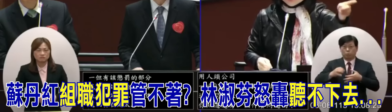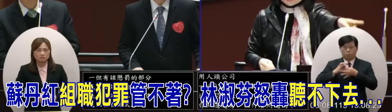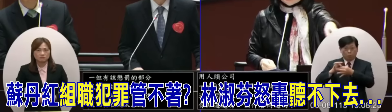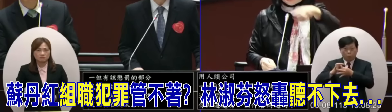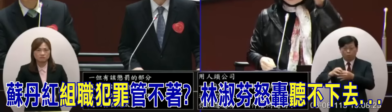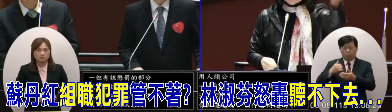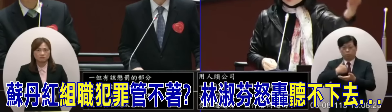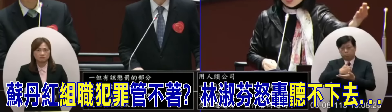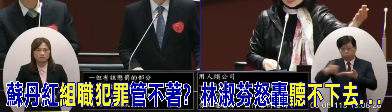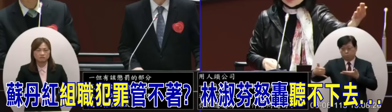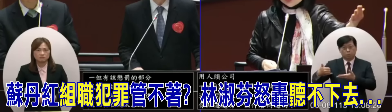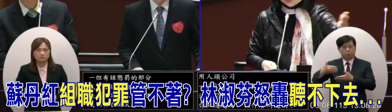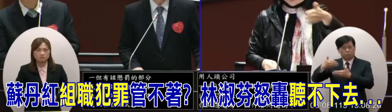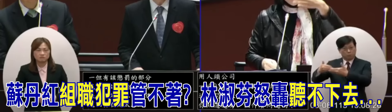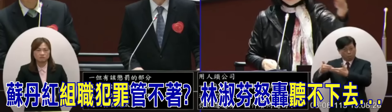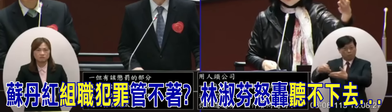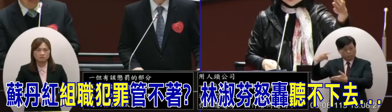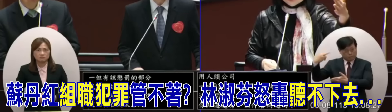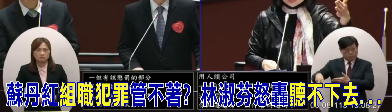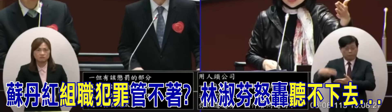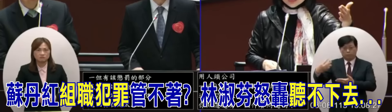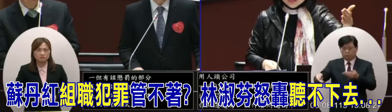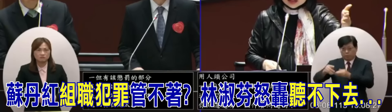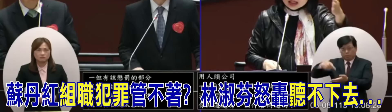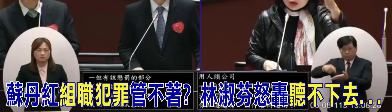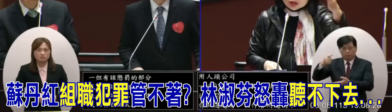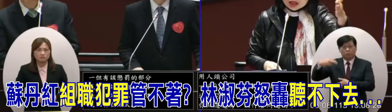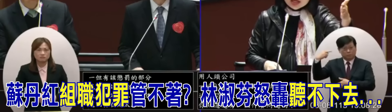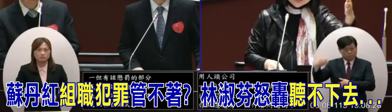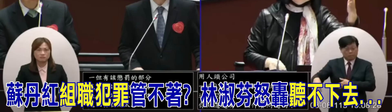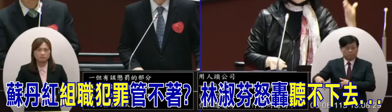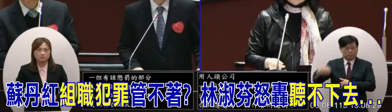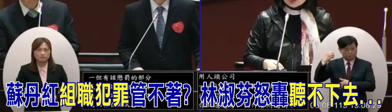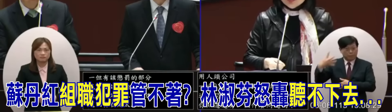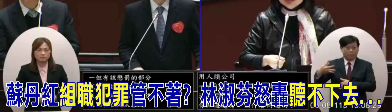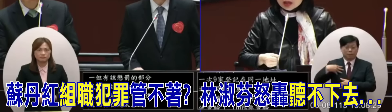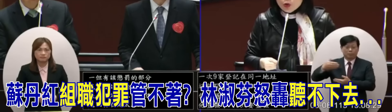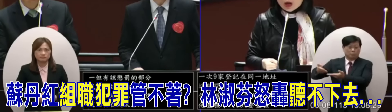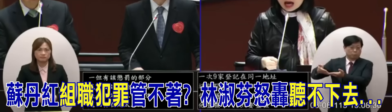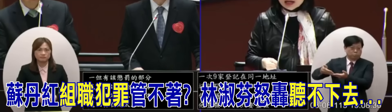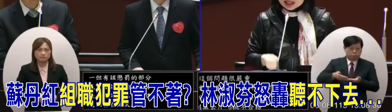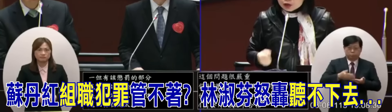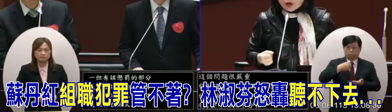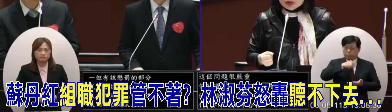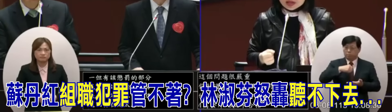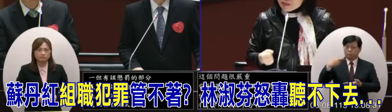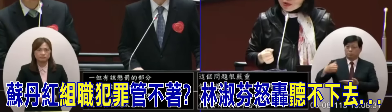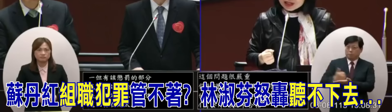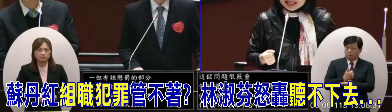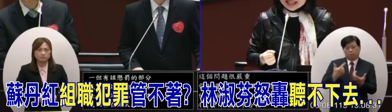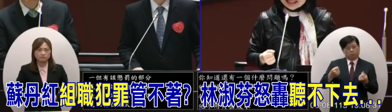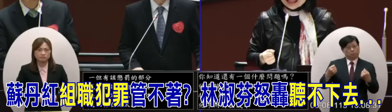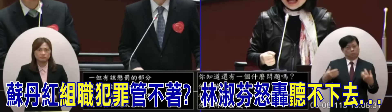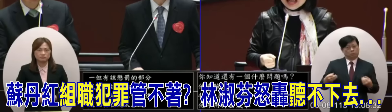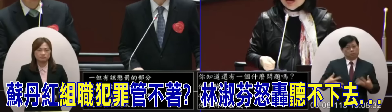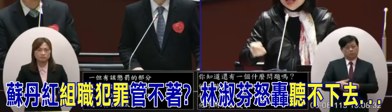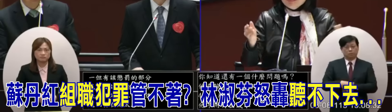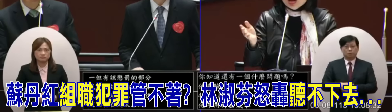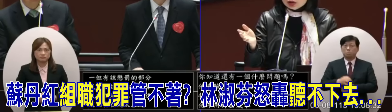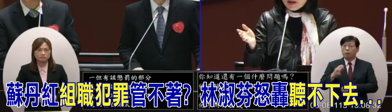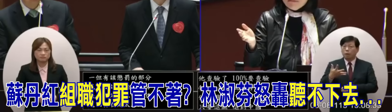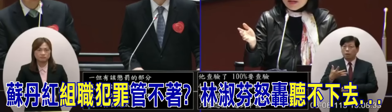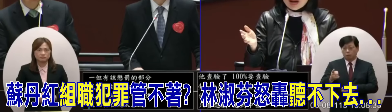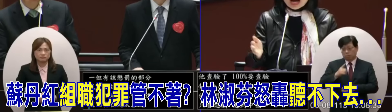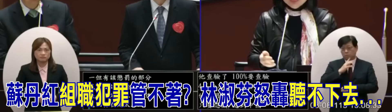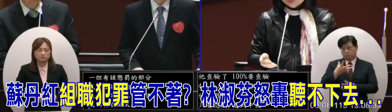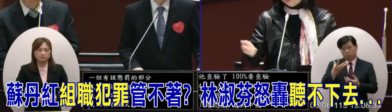国，再给他们龙海同济再包装一下，再重新呢，再船运再过来再送也没有关系，因为